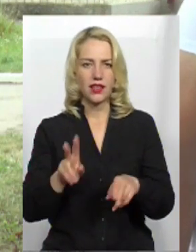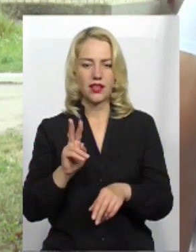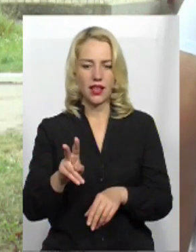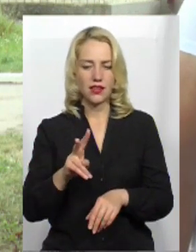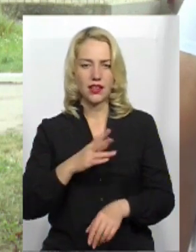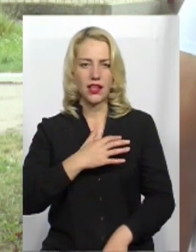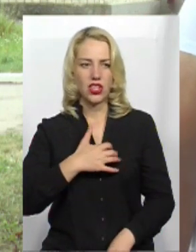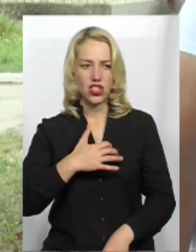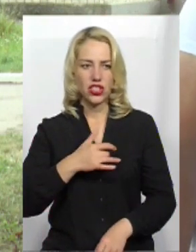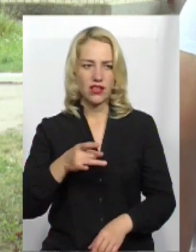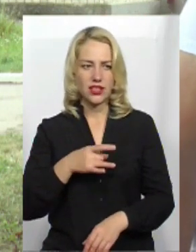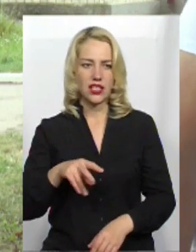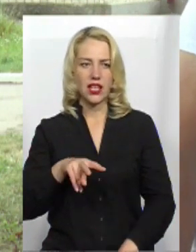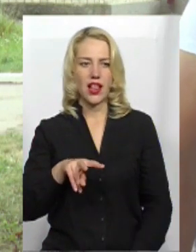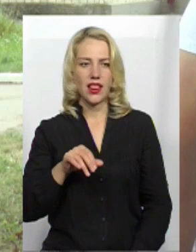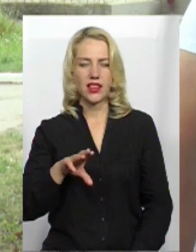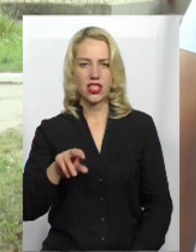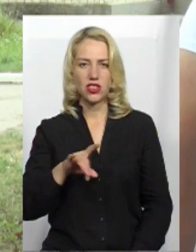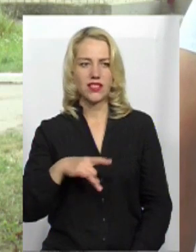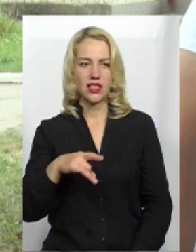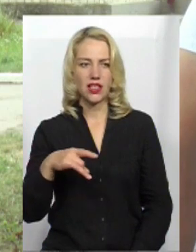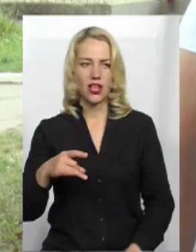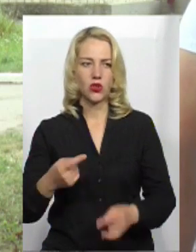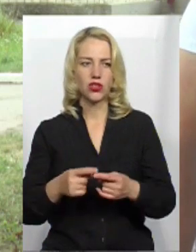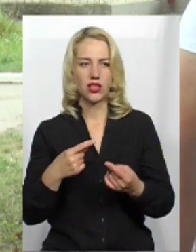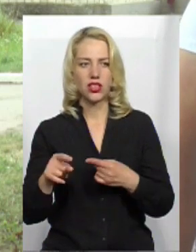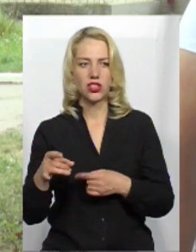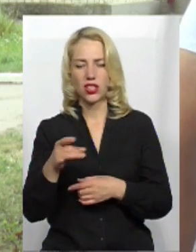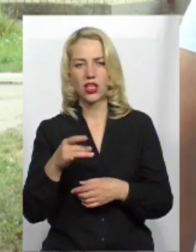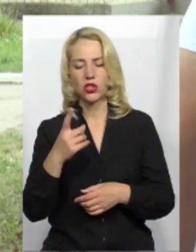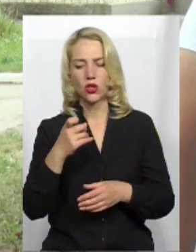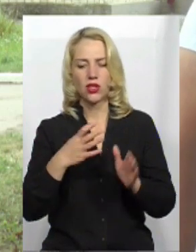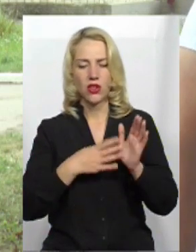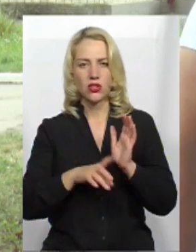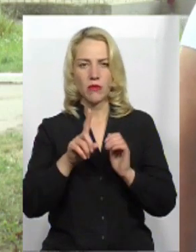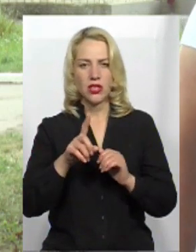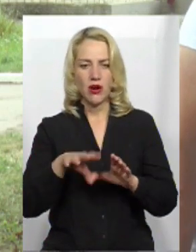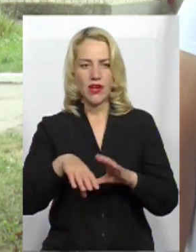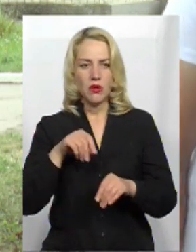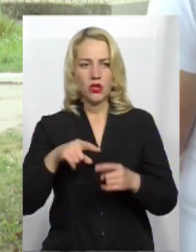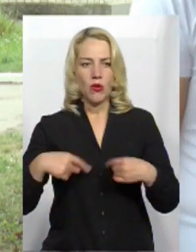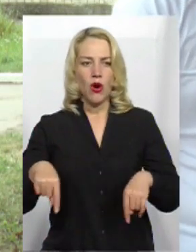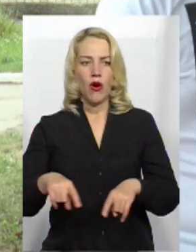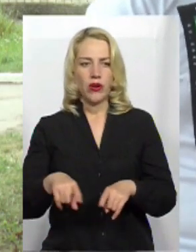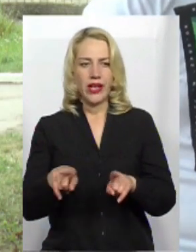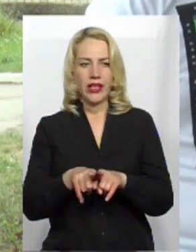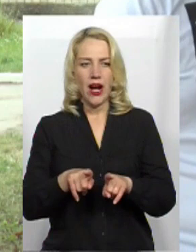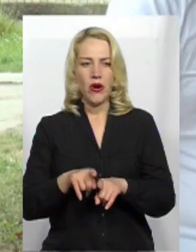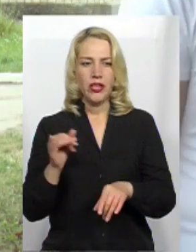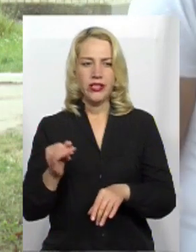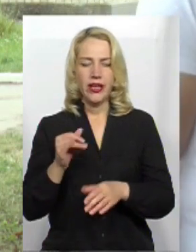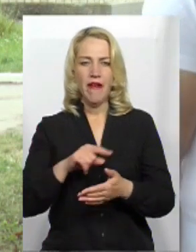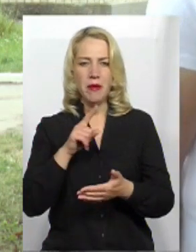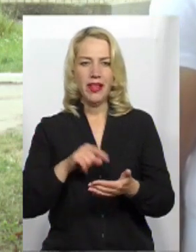район, Летичівський та інших районів по 191-му виборчому округу? І також цікавить